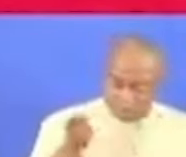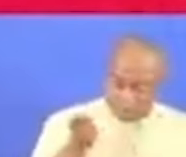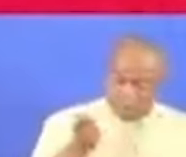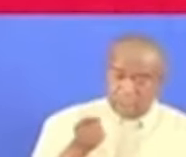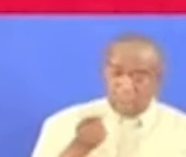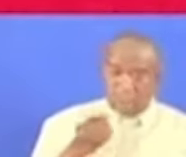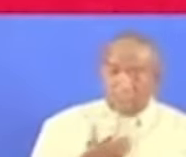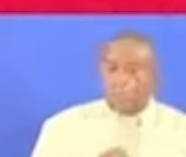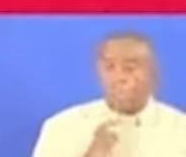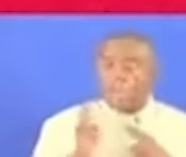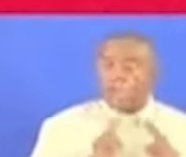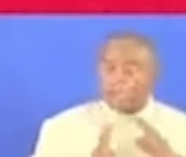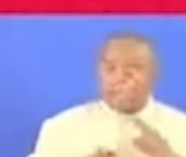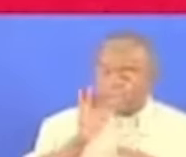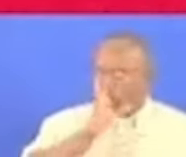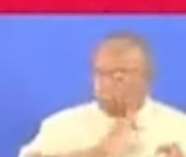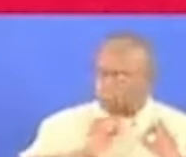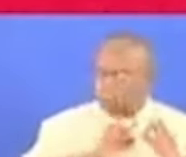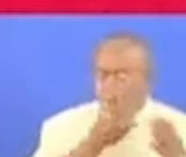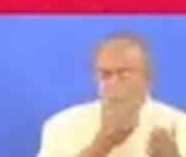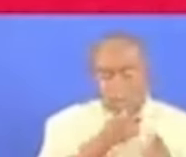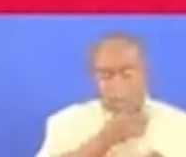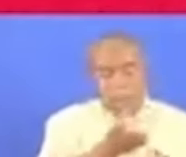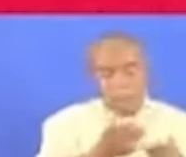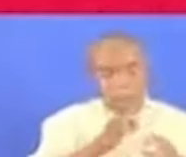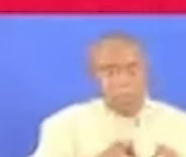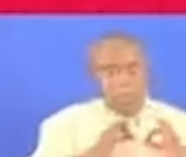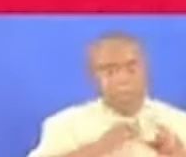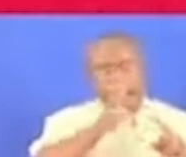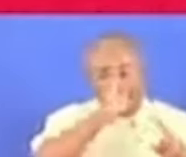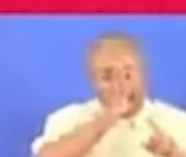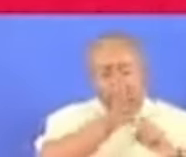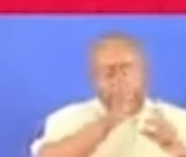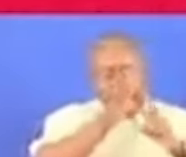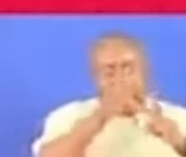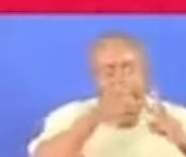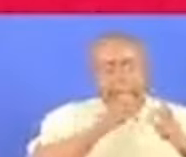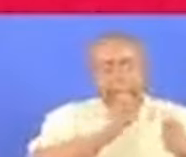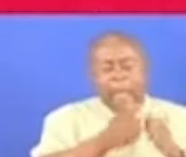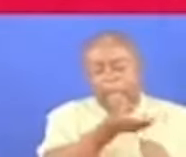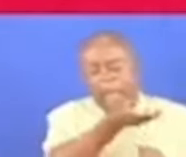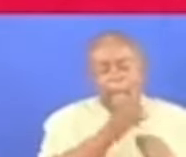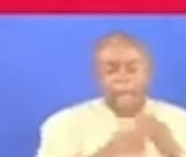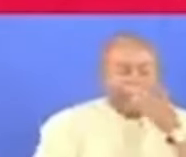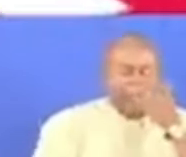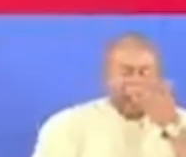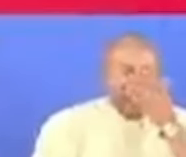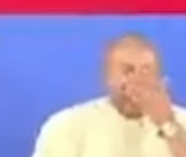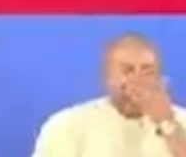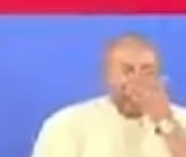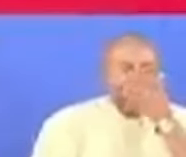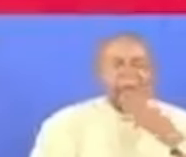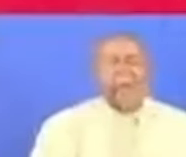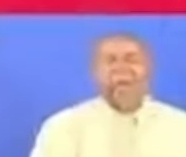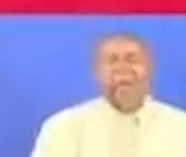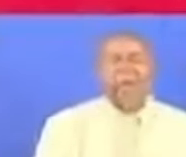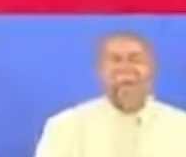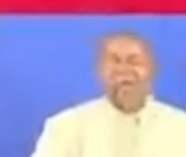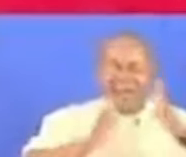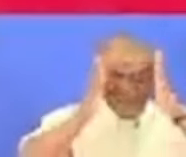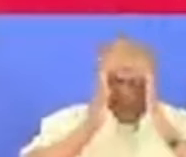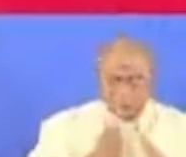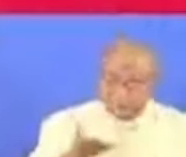kuu na kuu msaada huu Ili kues maudi yomo katika mbo yali pendekeza meshi